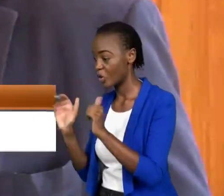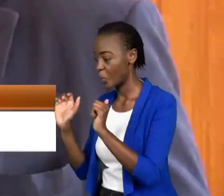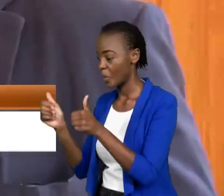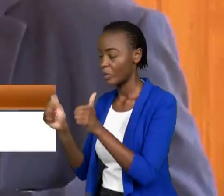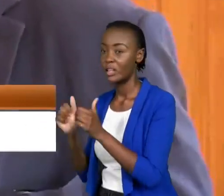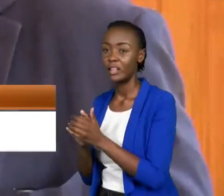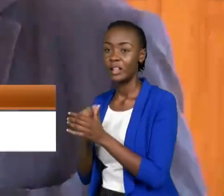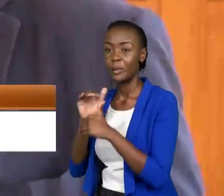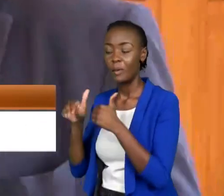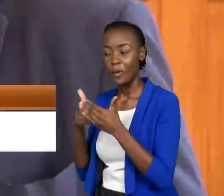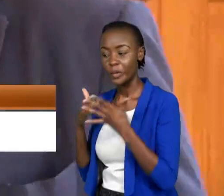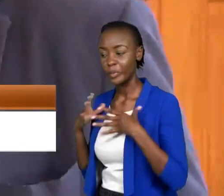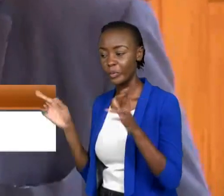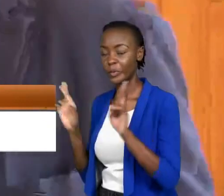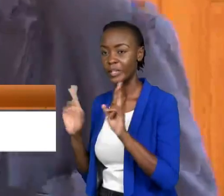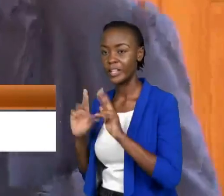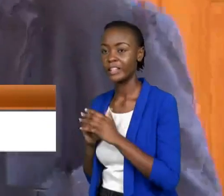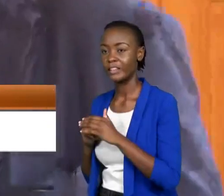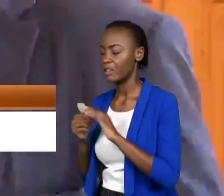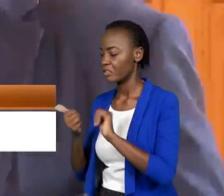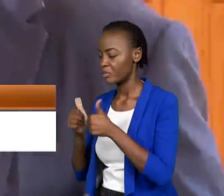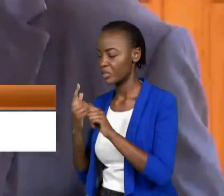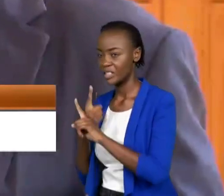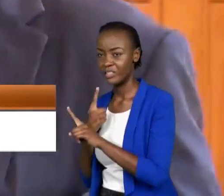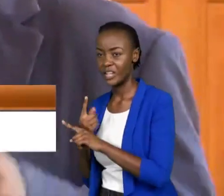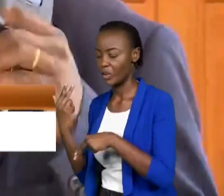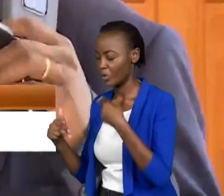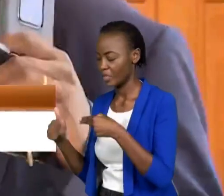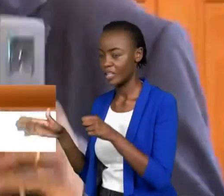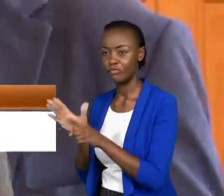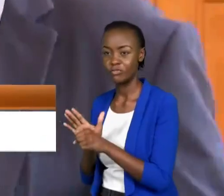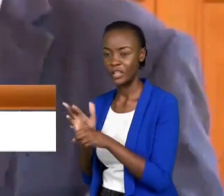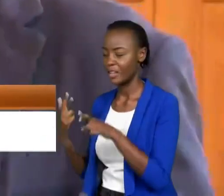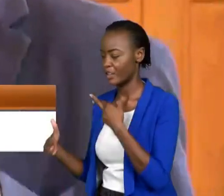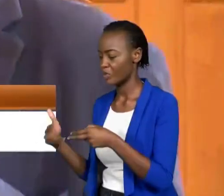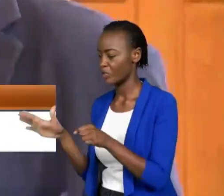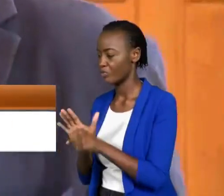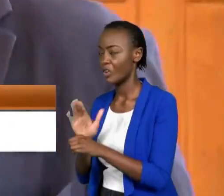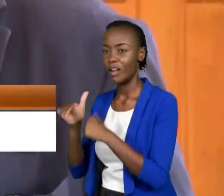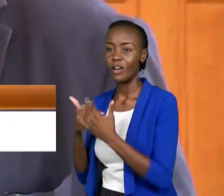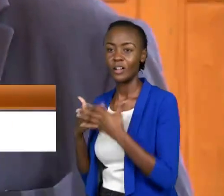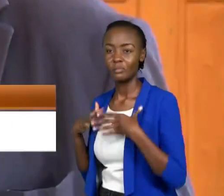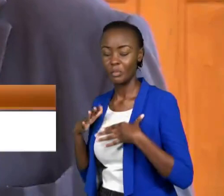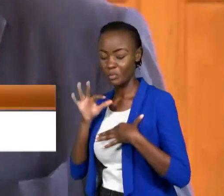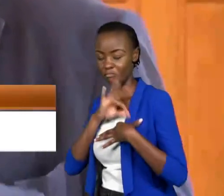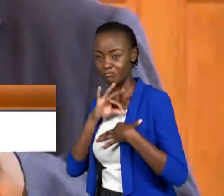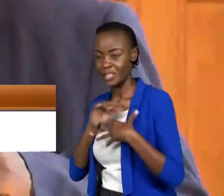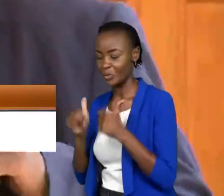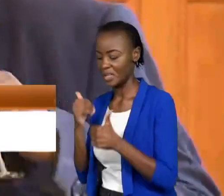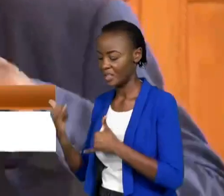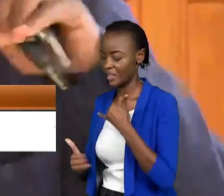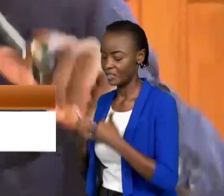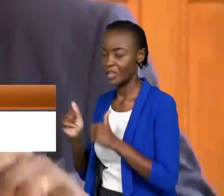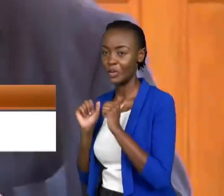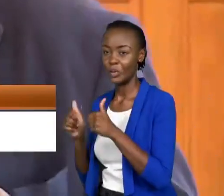shwari, watu wamejiandaa, michezo mbalimbali, hoteli pia ndio hizo. Kila mtu anajimudu haswa aweze kuweka